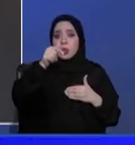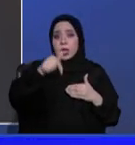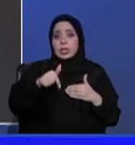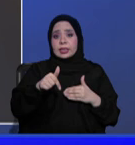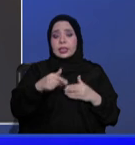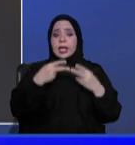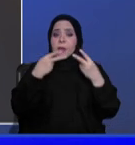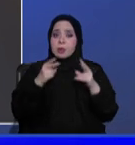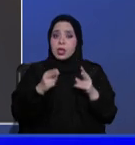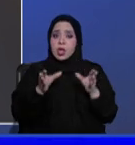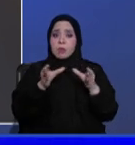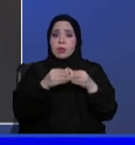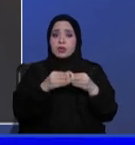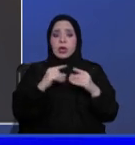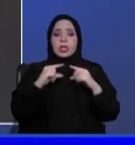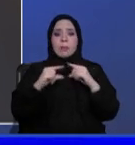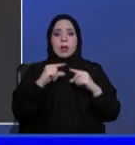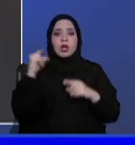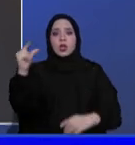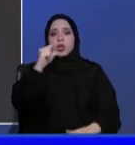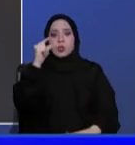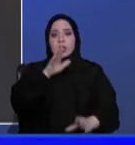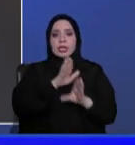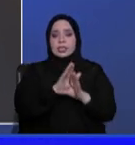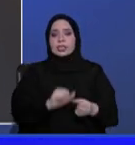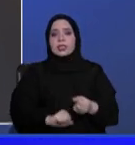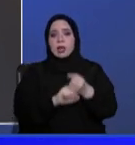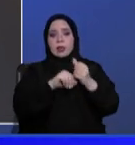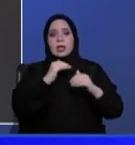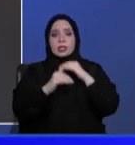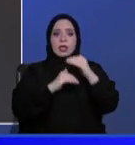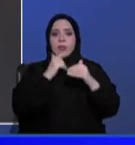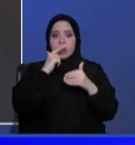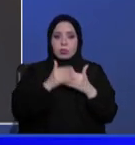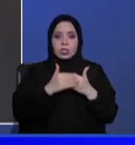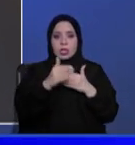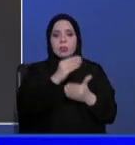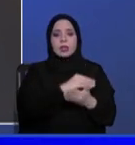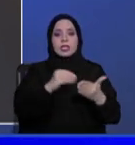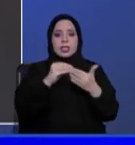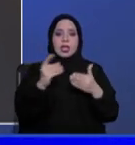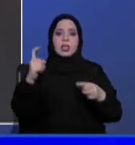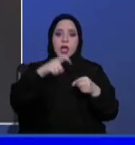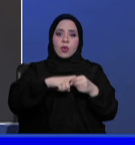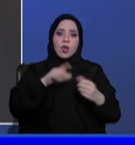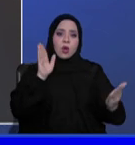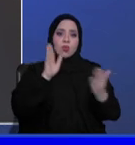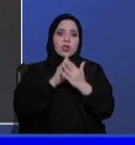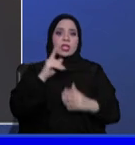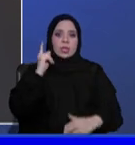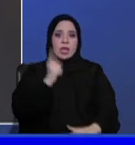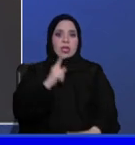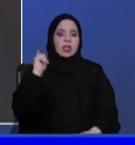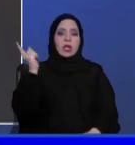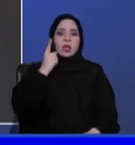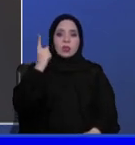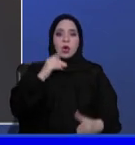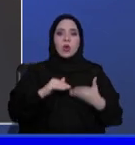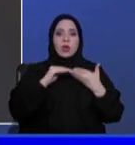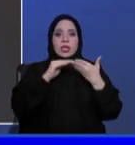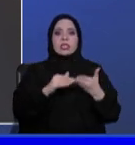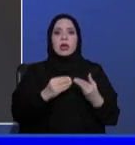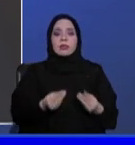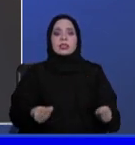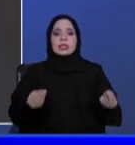بالدور الذي تطلع به مجموعه البنك الدولي في دعم التنميه المستدامه وتعزيز التعاون لمواجهه التحديات العالميه